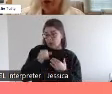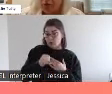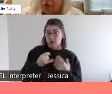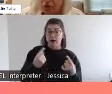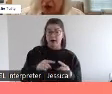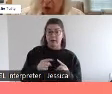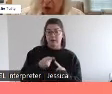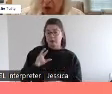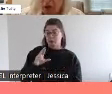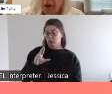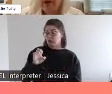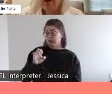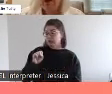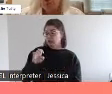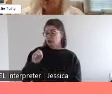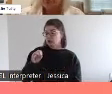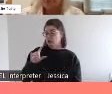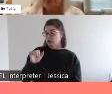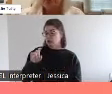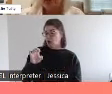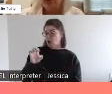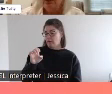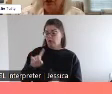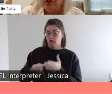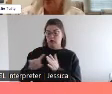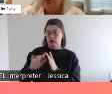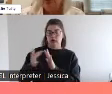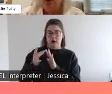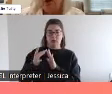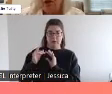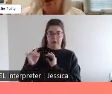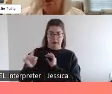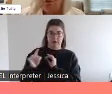2004 à 2009 plutôt. C'est